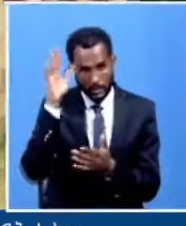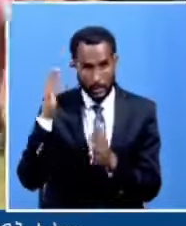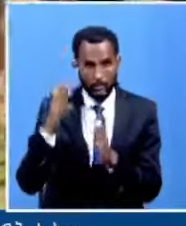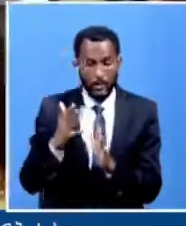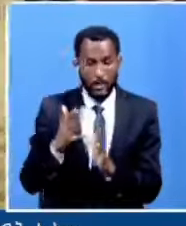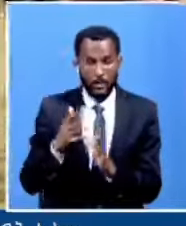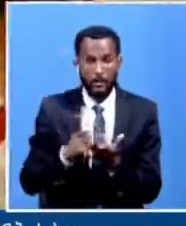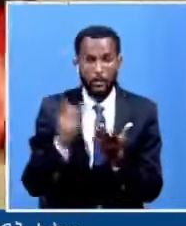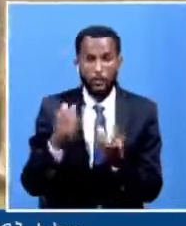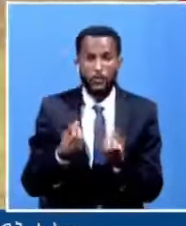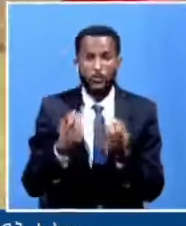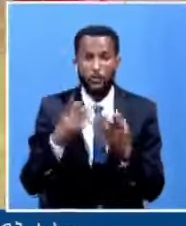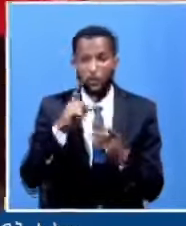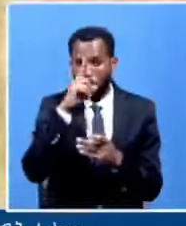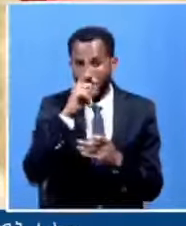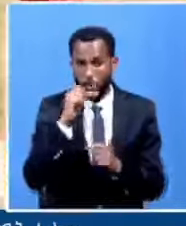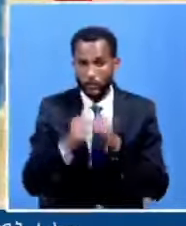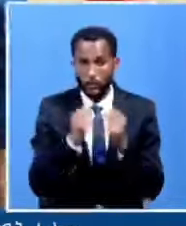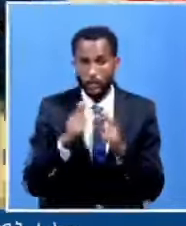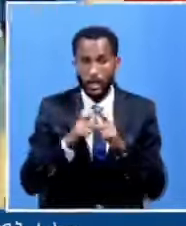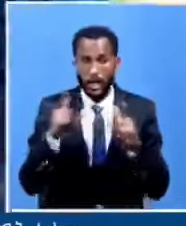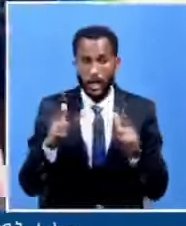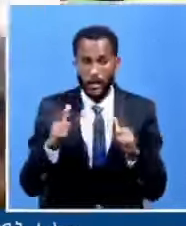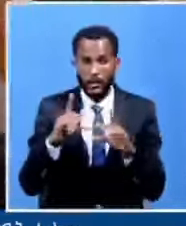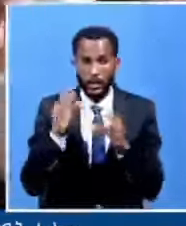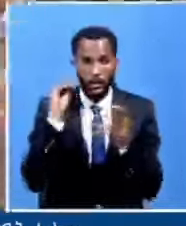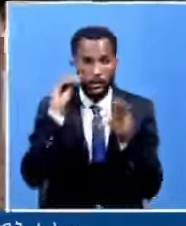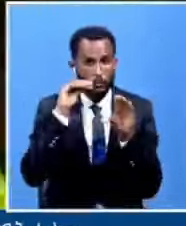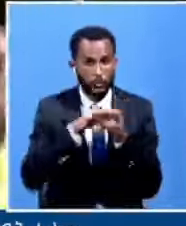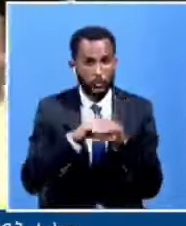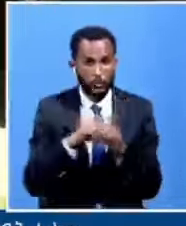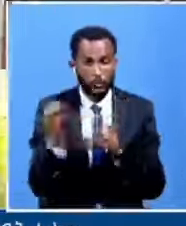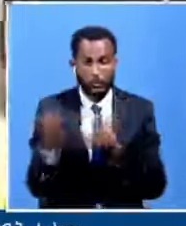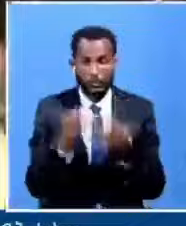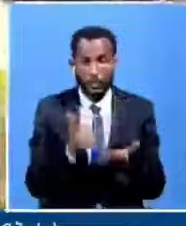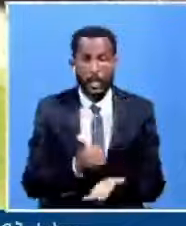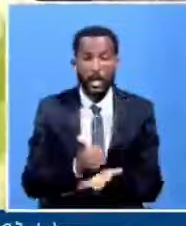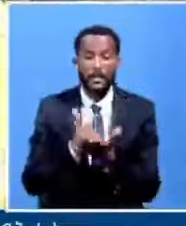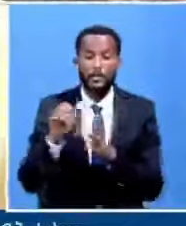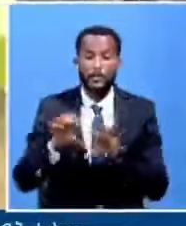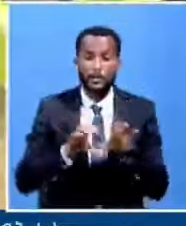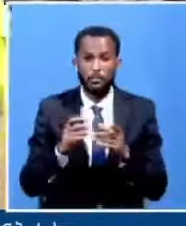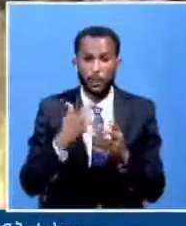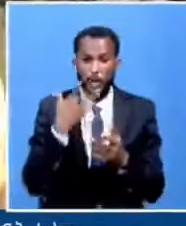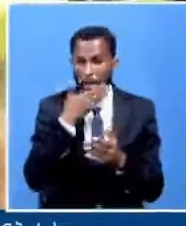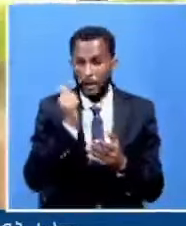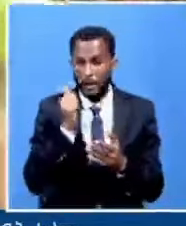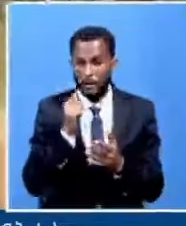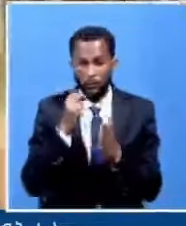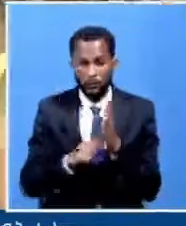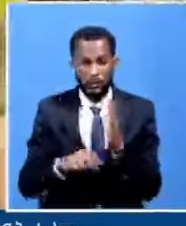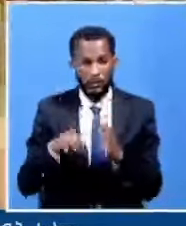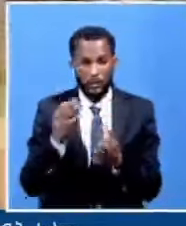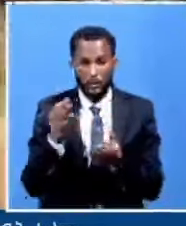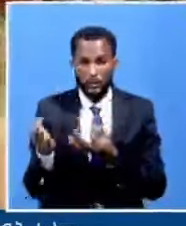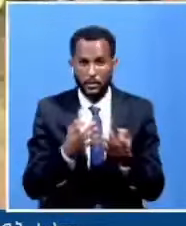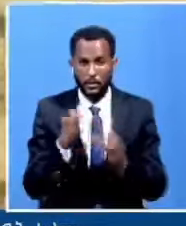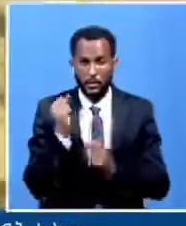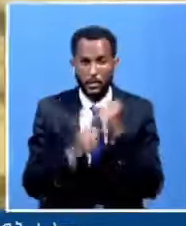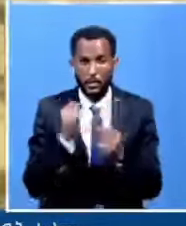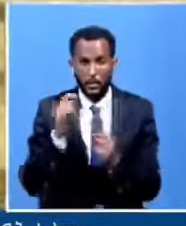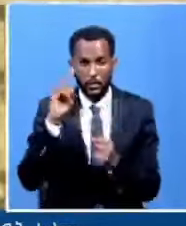ካፍታ ፕሮጀክት ብርክዝ ወር ቡልጻት አትሌታት ናብ አቤት ጋንታት ከምተ ጾምበሮ በመህባር ሐገዝ እንተ ተገርለም ድማ ዝበለጸው ጽይዝ ከም ድርከብ ሐቢሩም